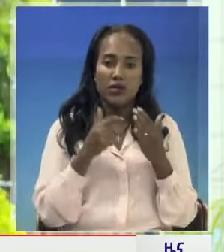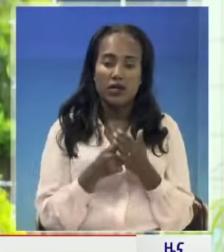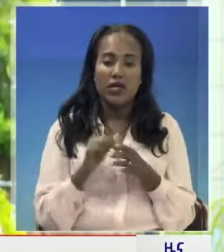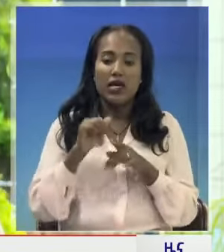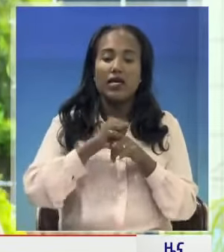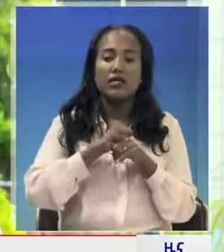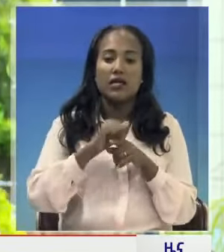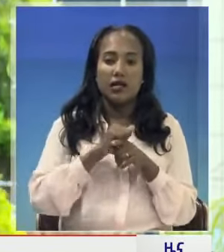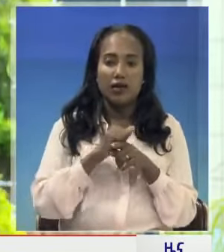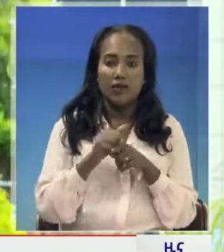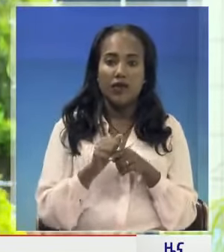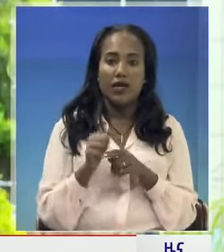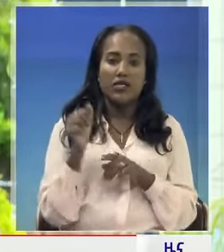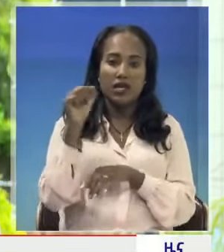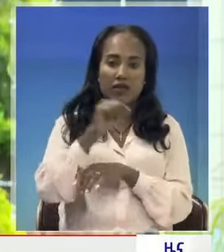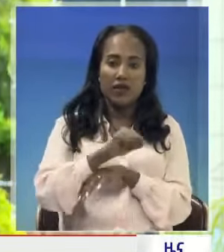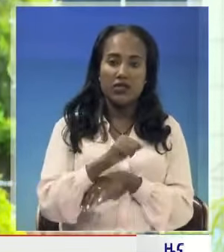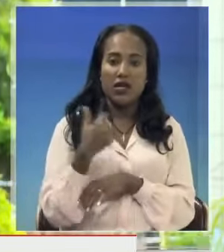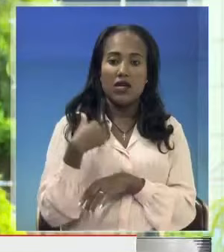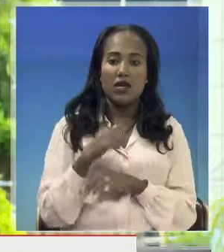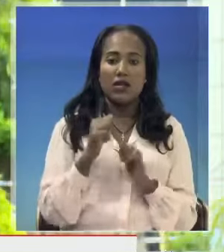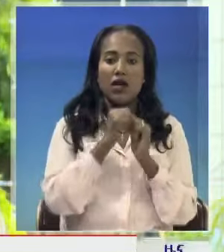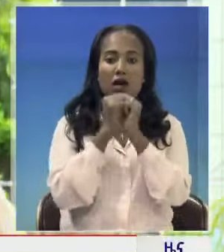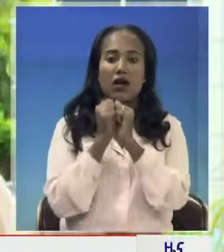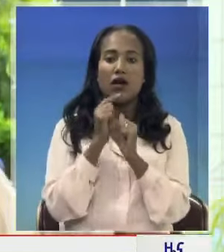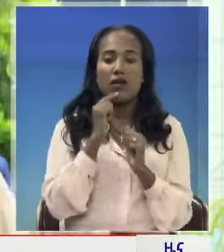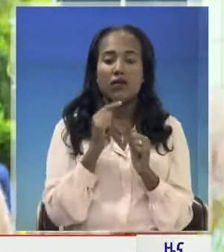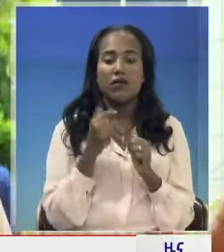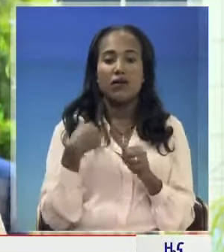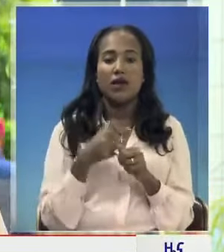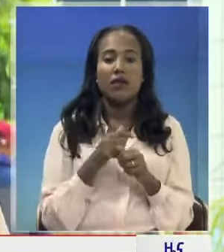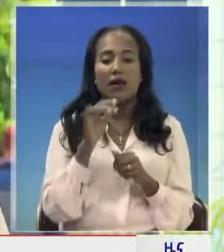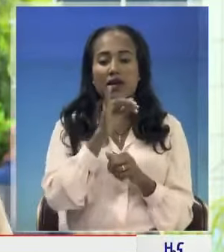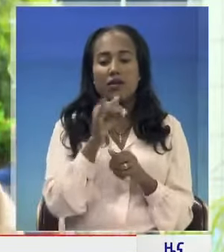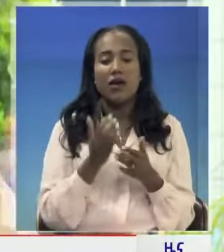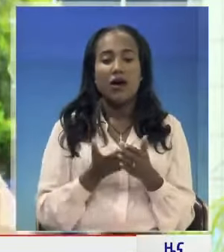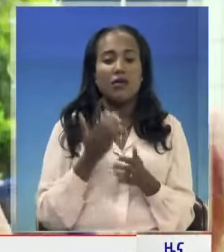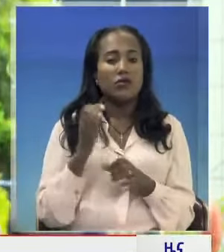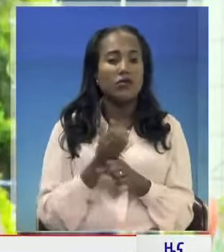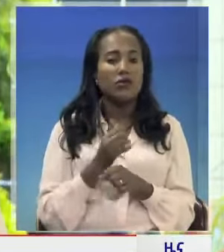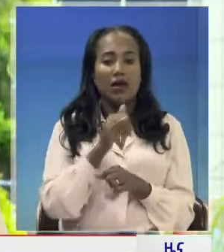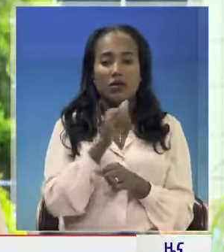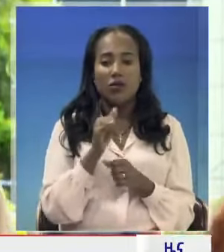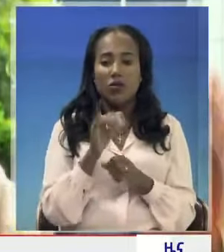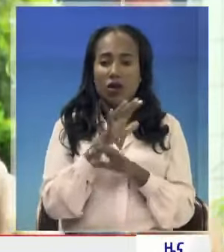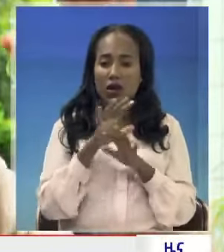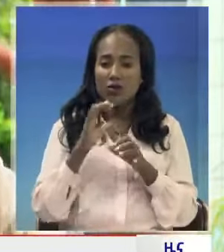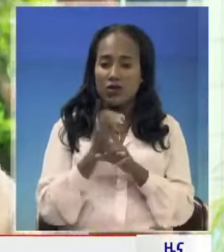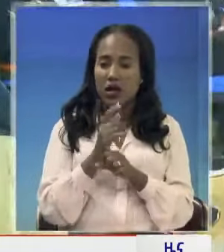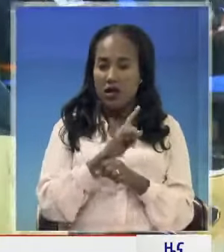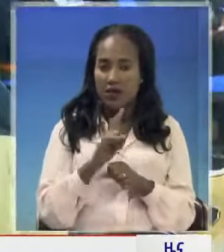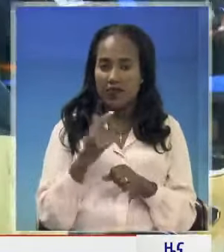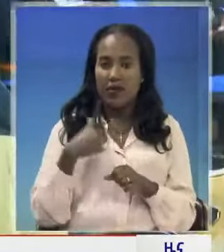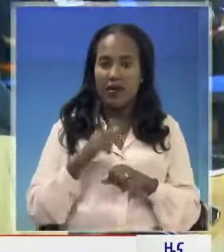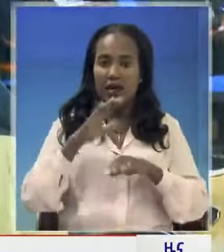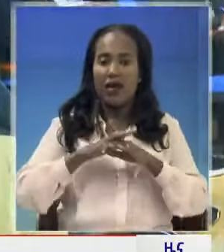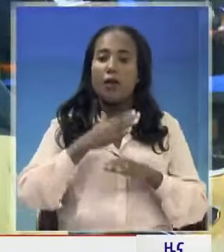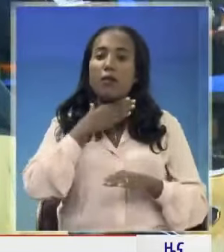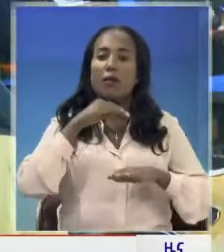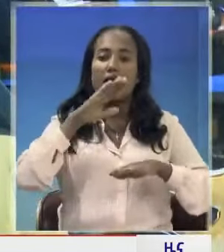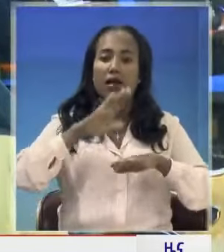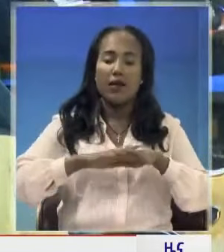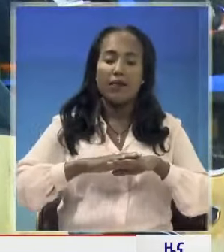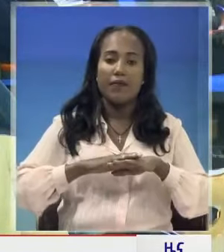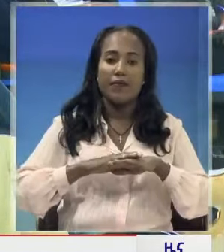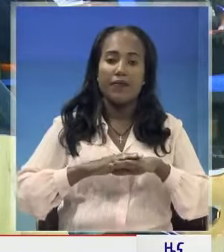ስለዚህ ከሰለጠነ አሸናፊነታችን ከኛ ጋር ነው። እኛ የማንንም ሀብት እንውሰድ የማንንም ሞራል እንውሰድ አይደለም፣ በእኛ ላይ በአማራ